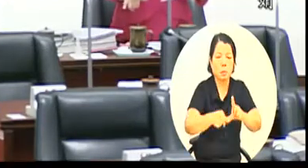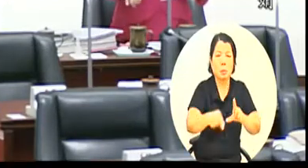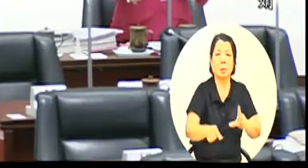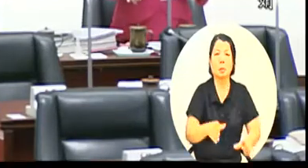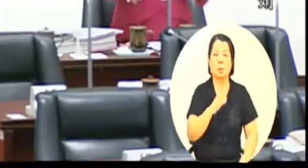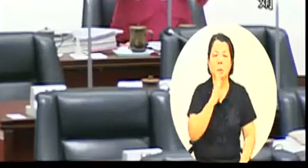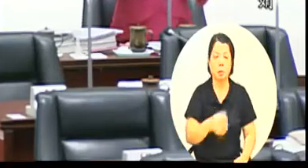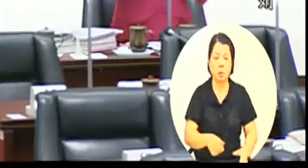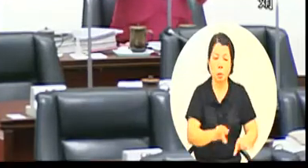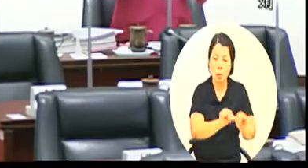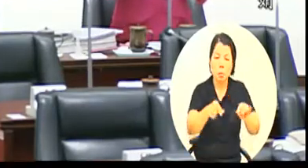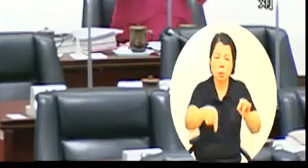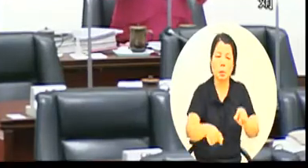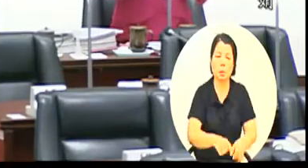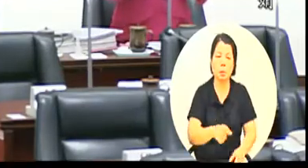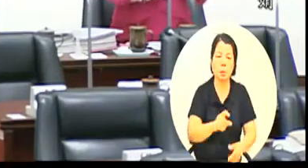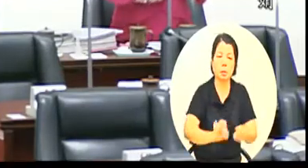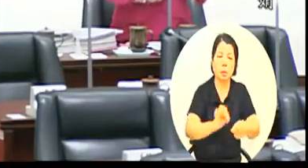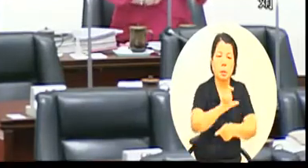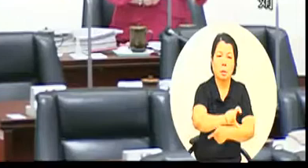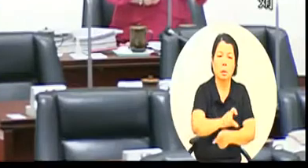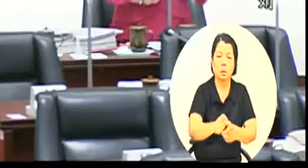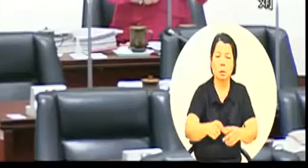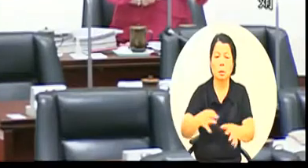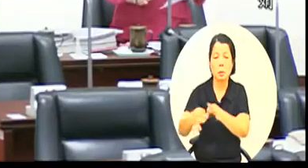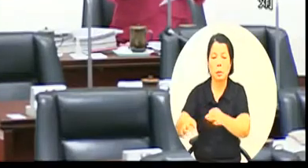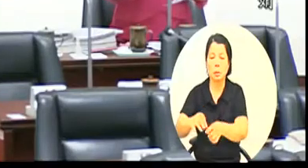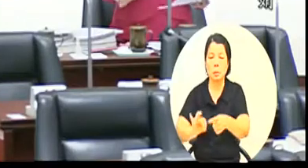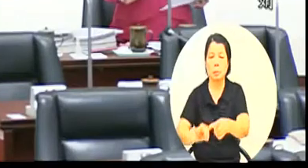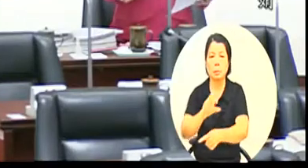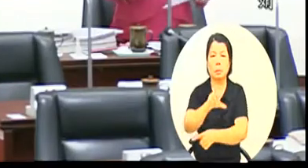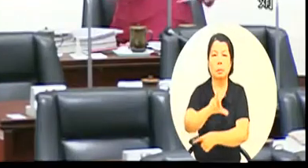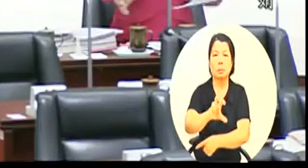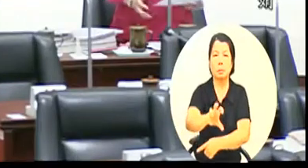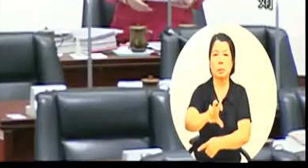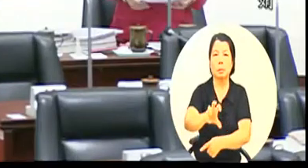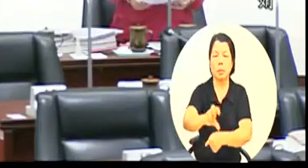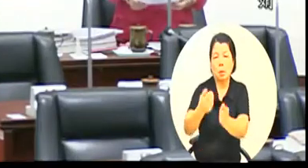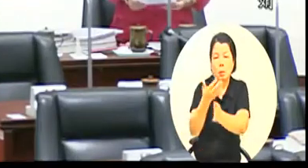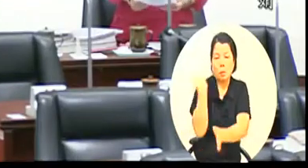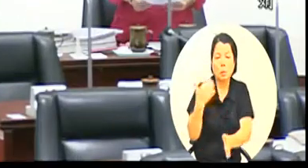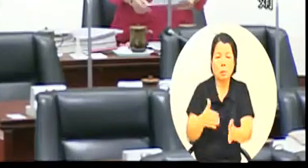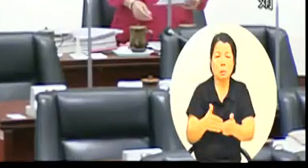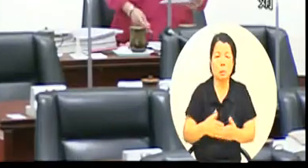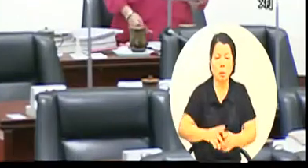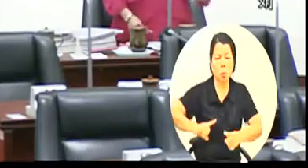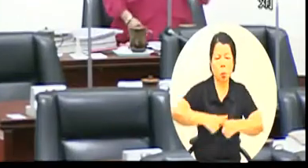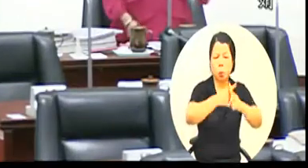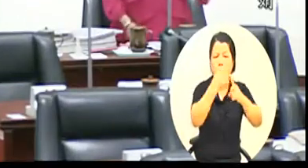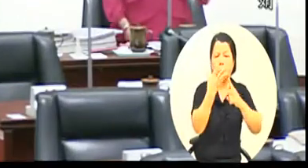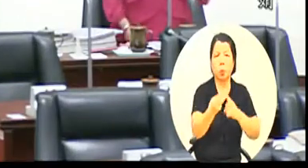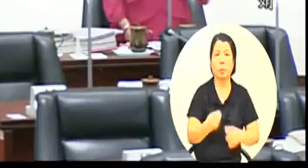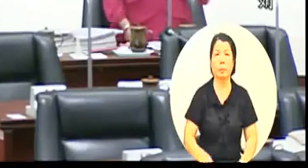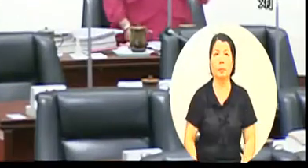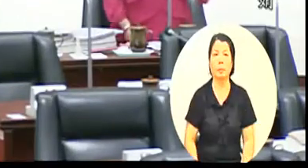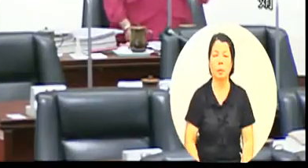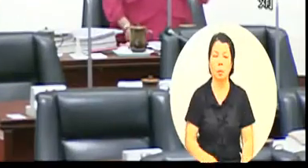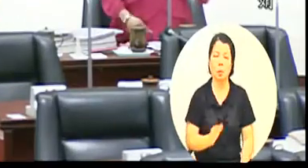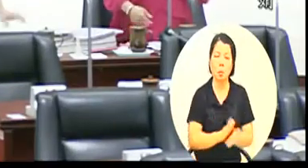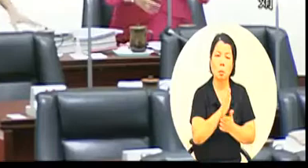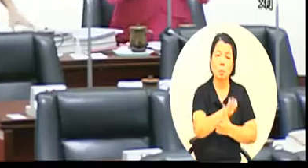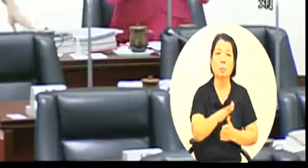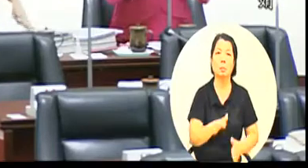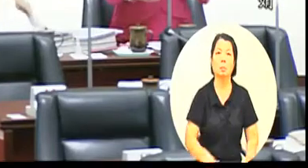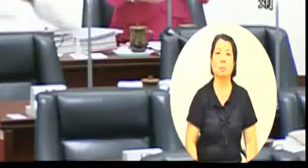60，好，那商业区是80，所以过去也没有那么多的这样的一个问题出来哈。可是后来